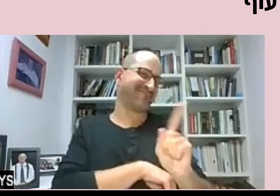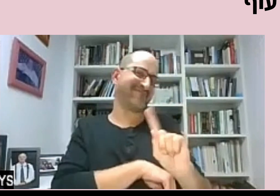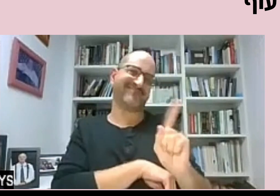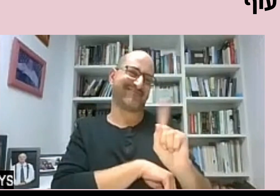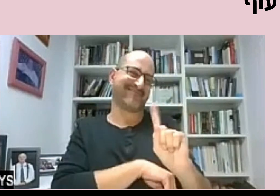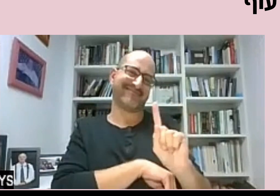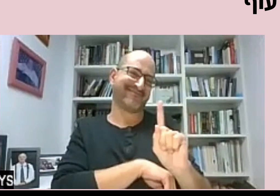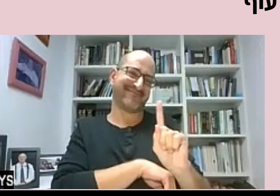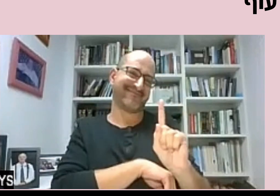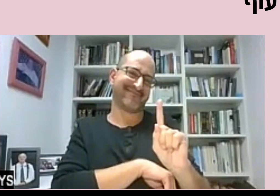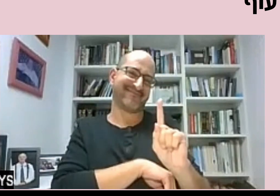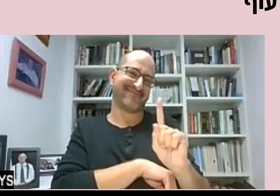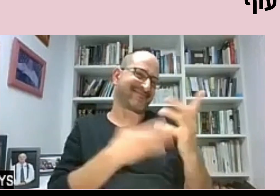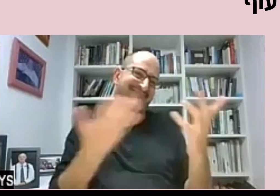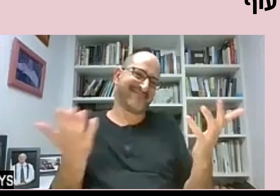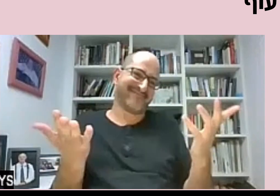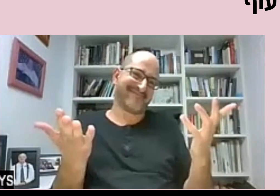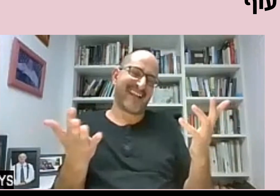לא.